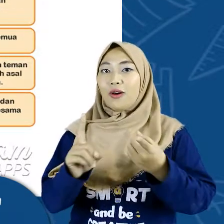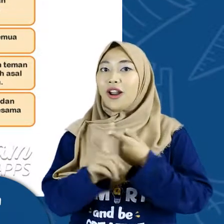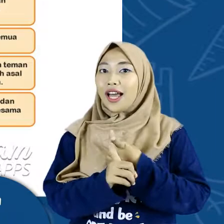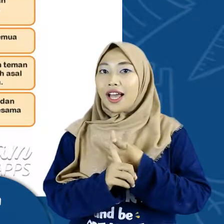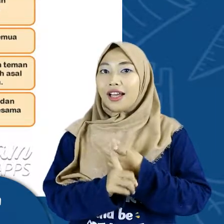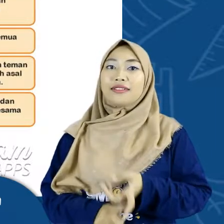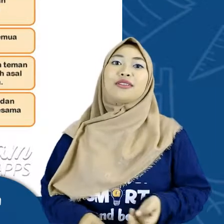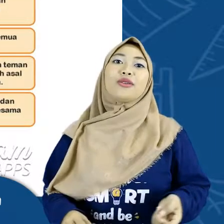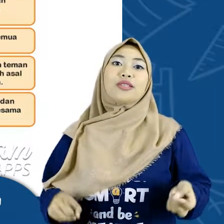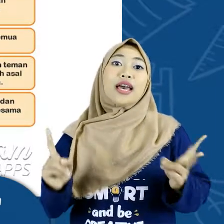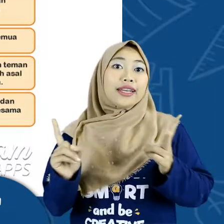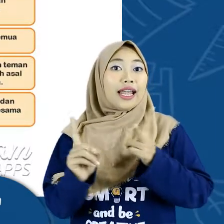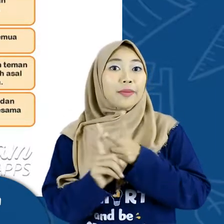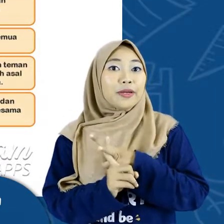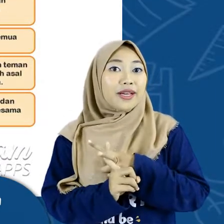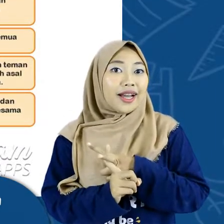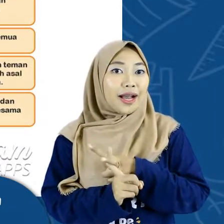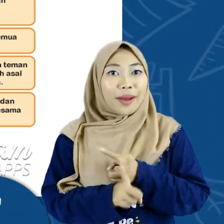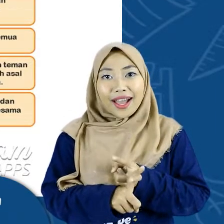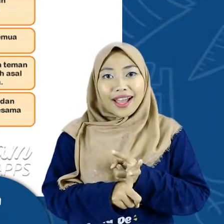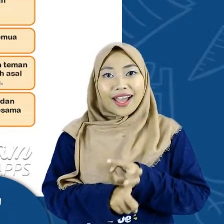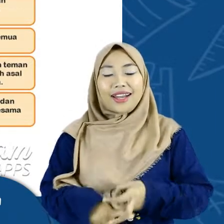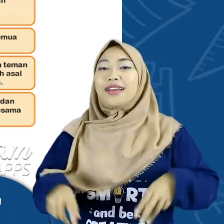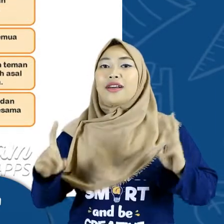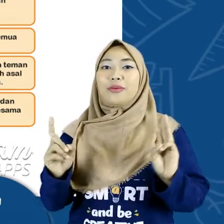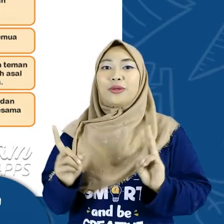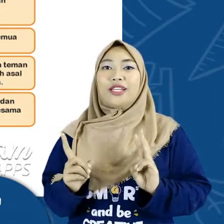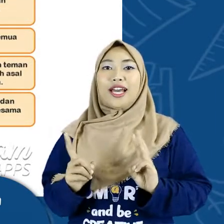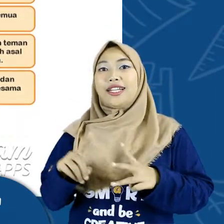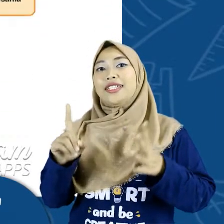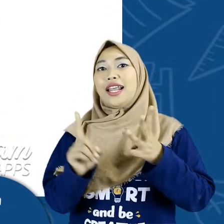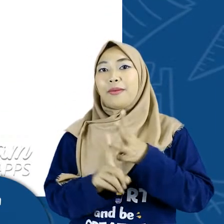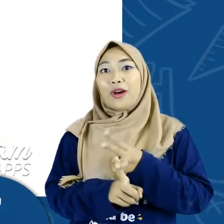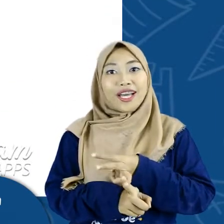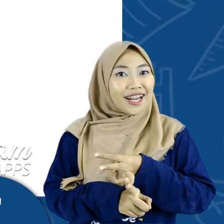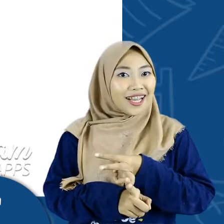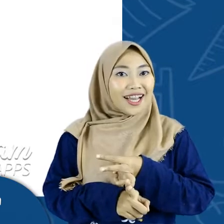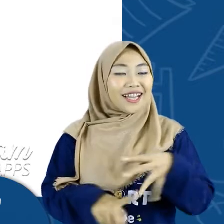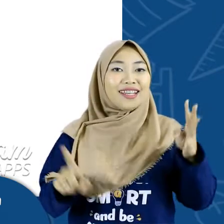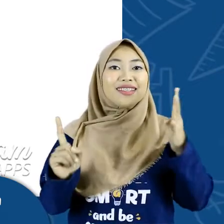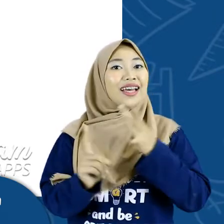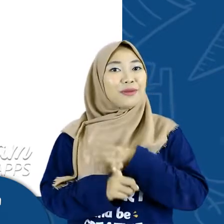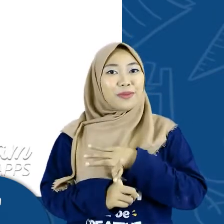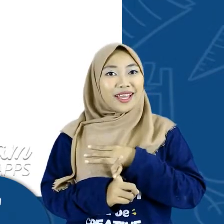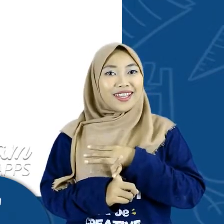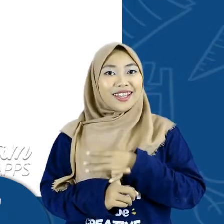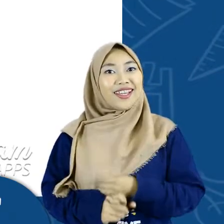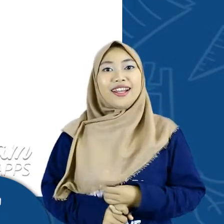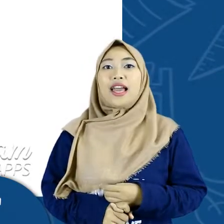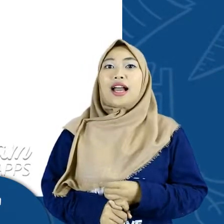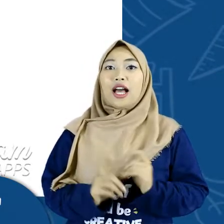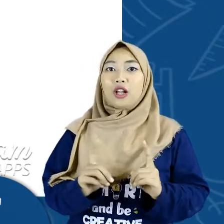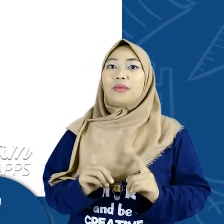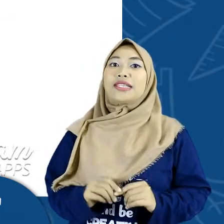di sekolah, terus dalam keberagamaan, kemudian dalam olahraga dan saat